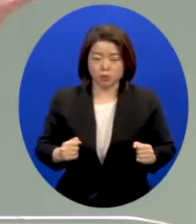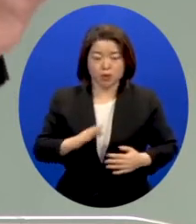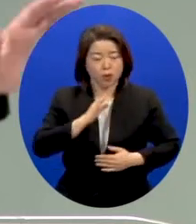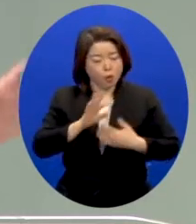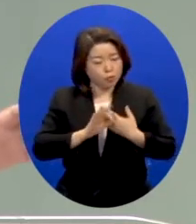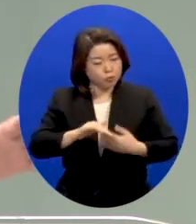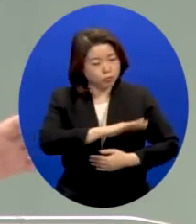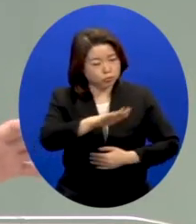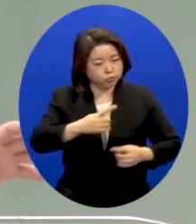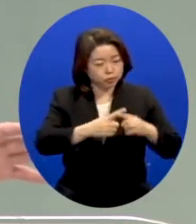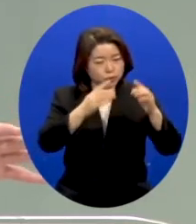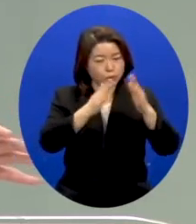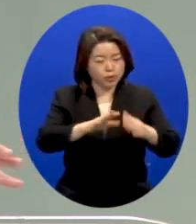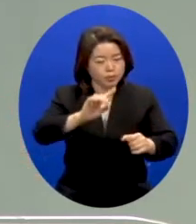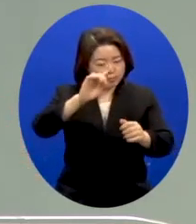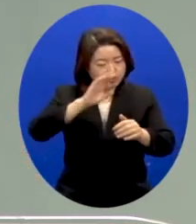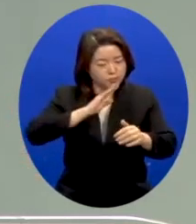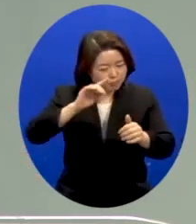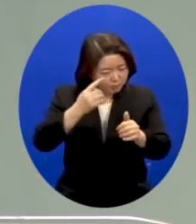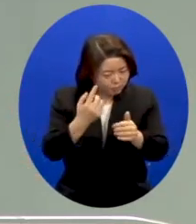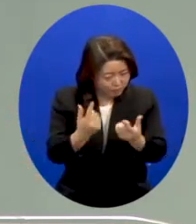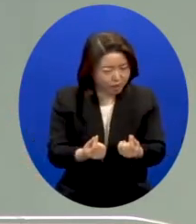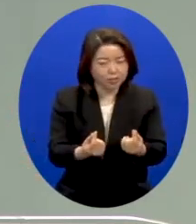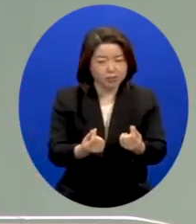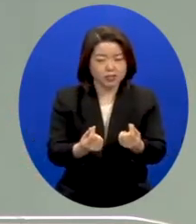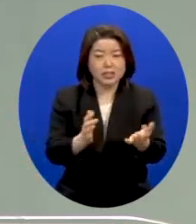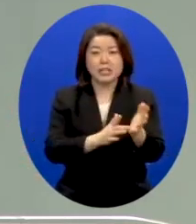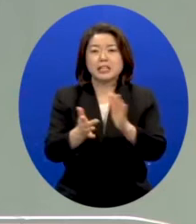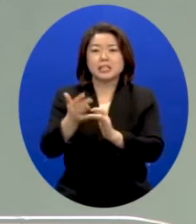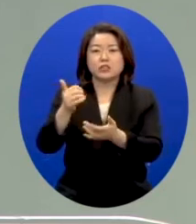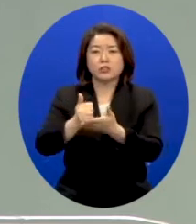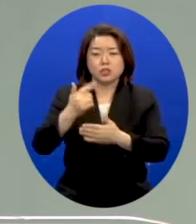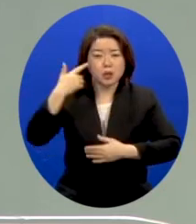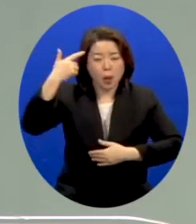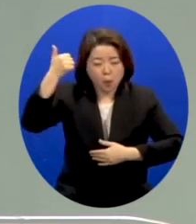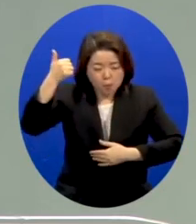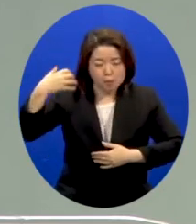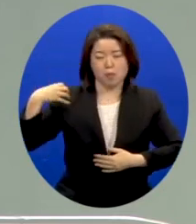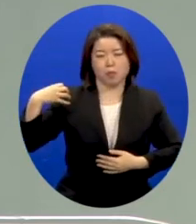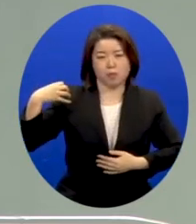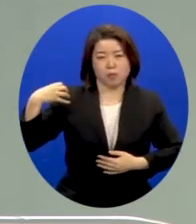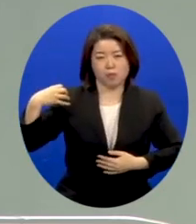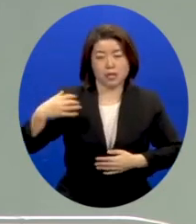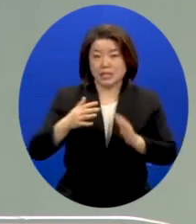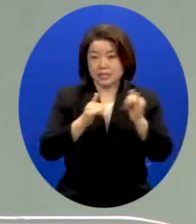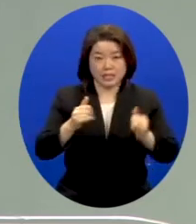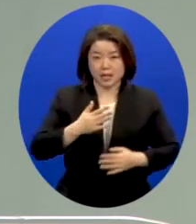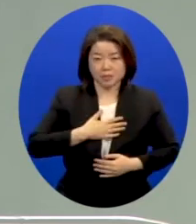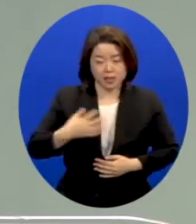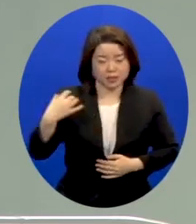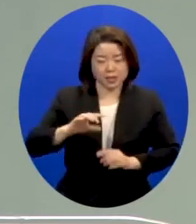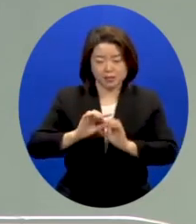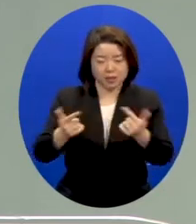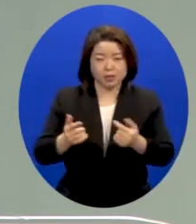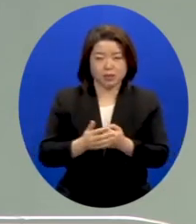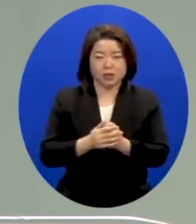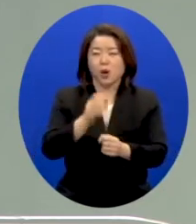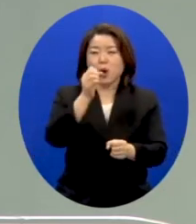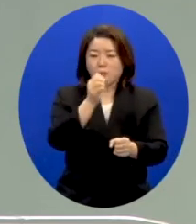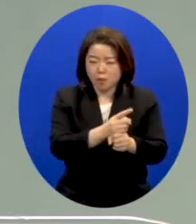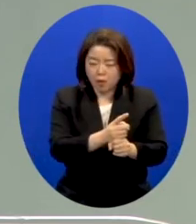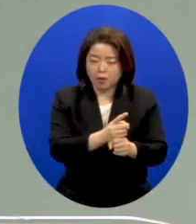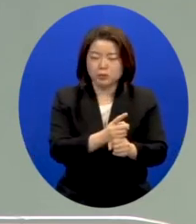당연히 예수님의 담임목사님이 지 사람인 제가 담임목사 여야 되겠습니까 저는 벌써부터 그런 생각이